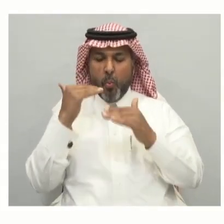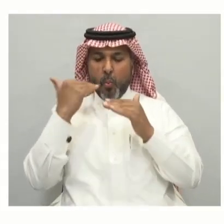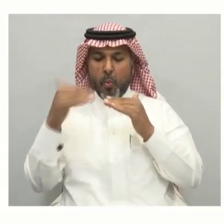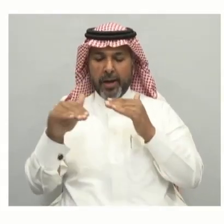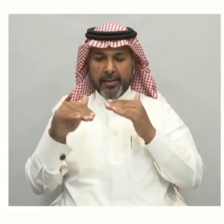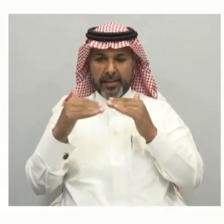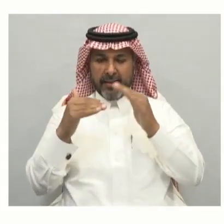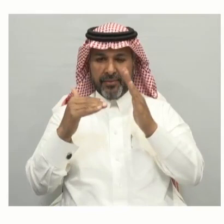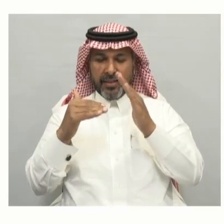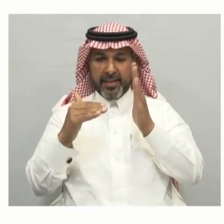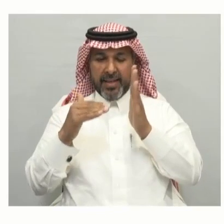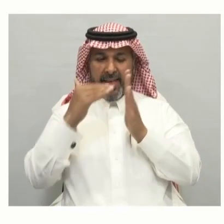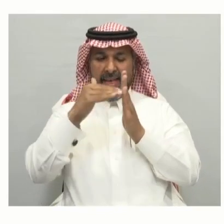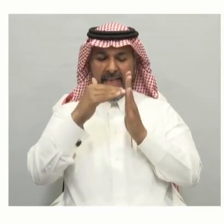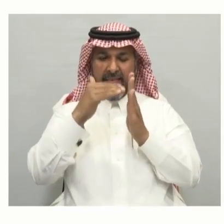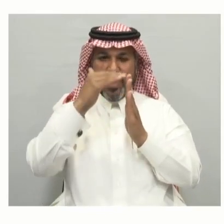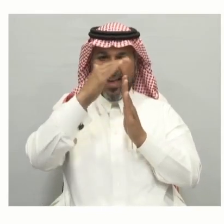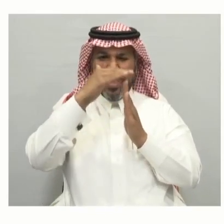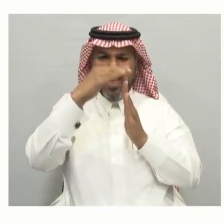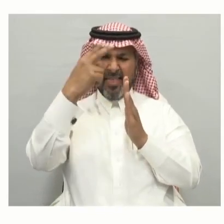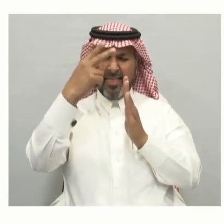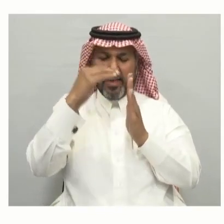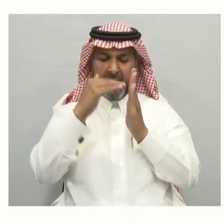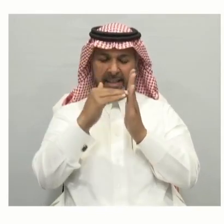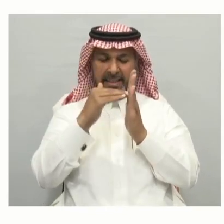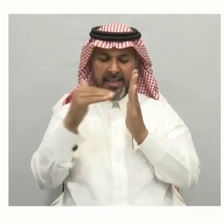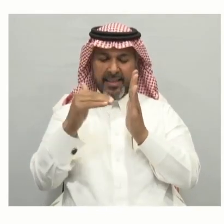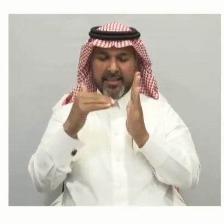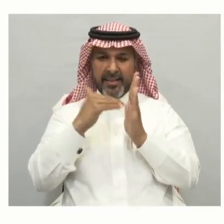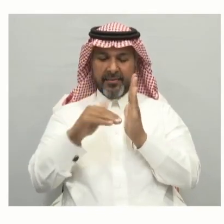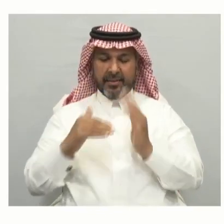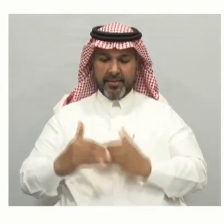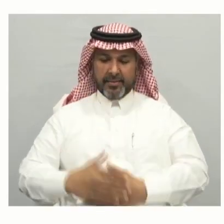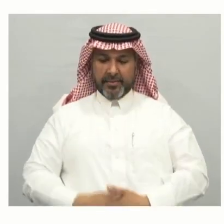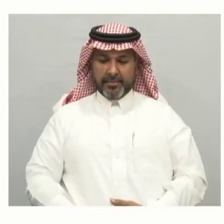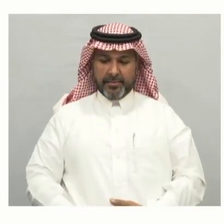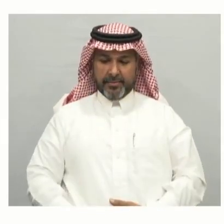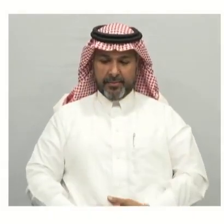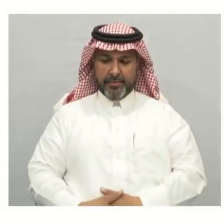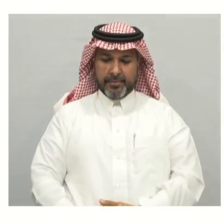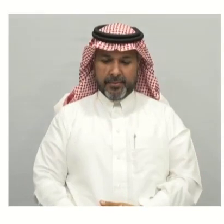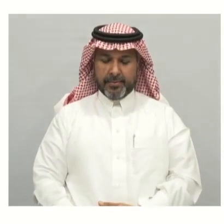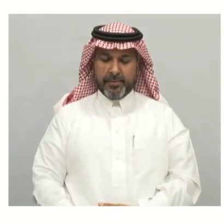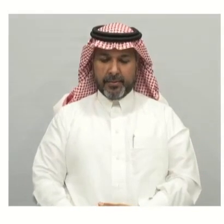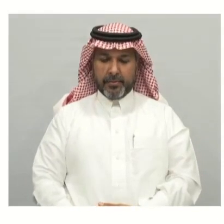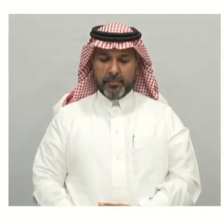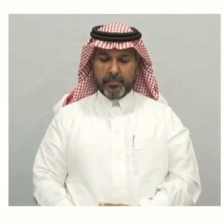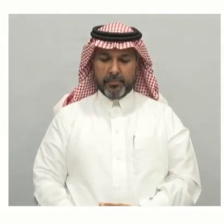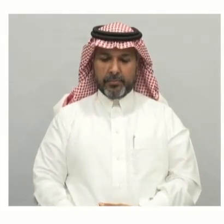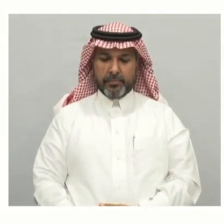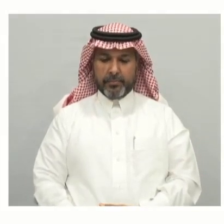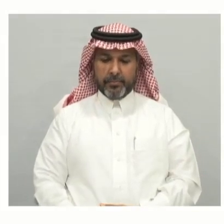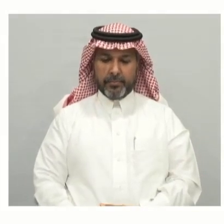من تسعه الى تسعه واربعه من عشره التكرارات واحد هذه هي الفئه الاخيره نرسم الى ان يصل الى اين